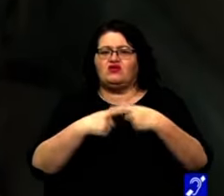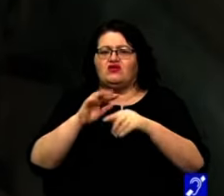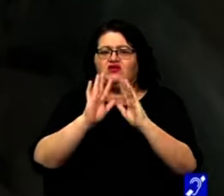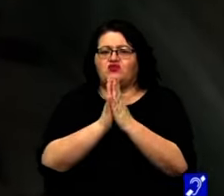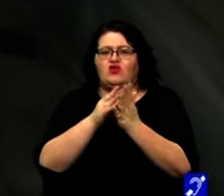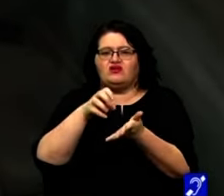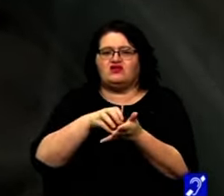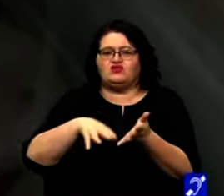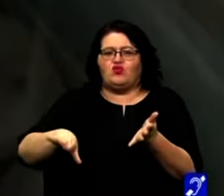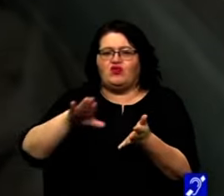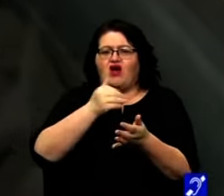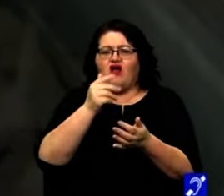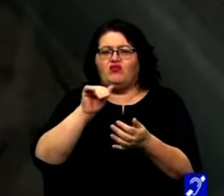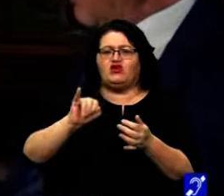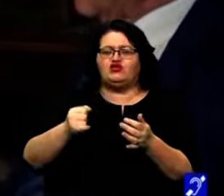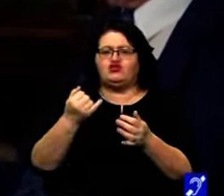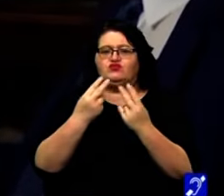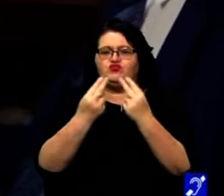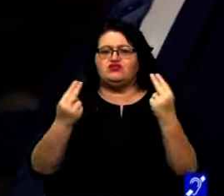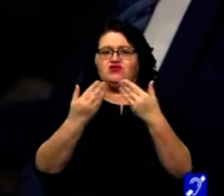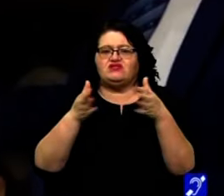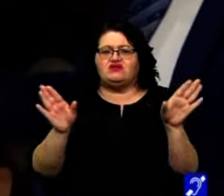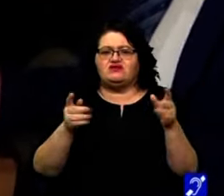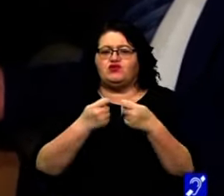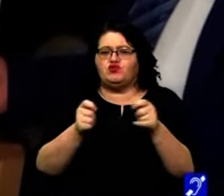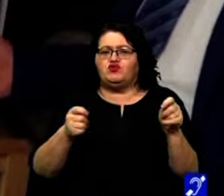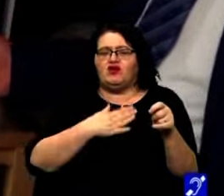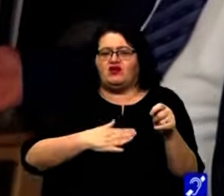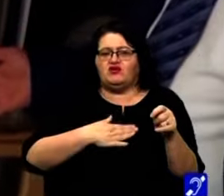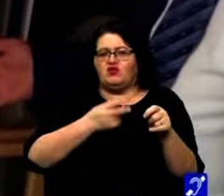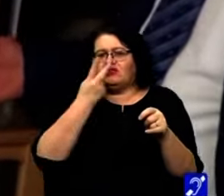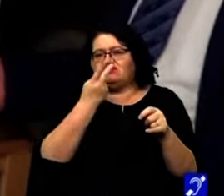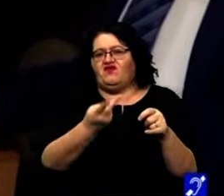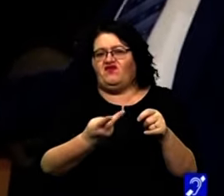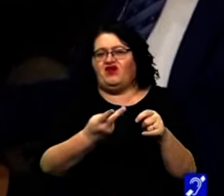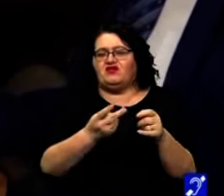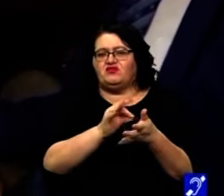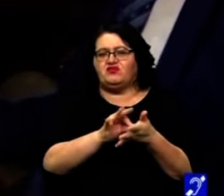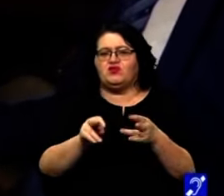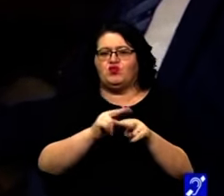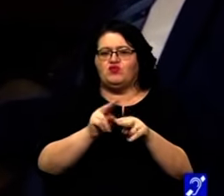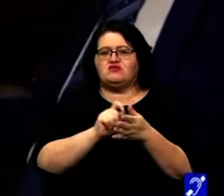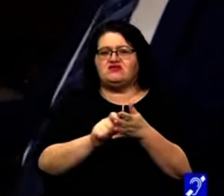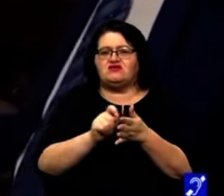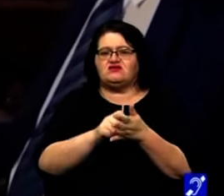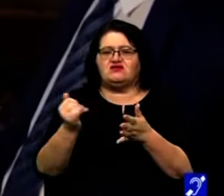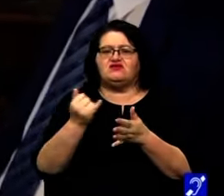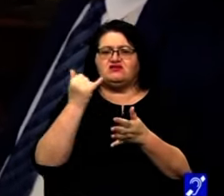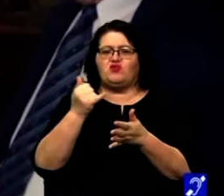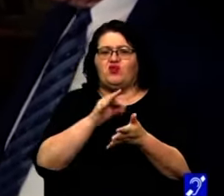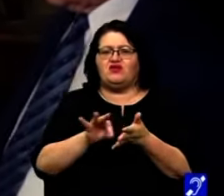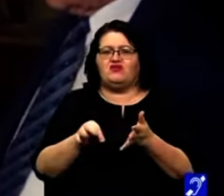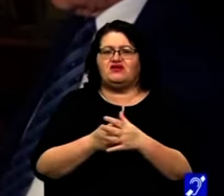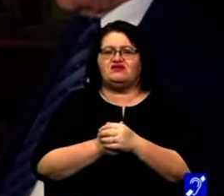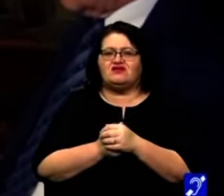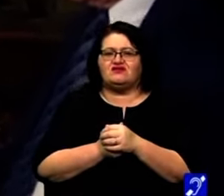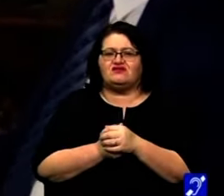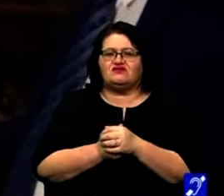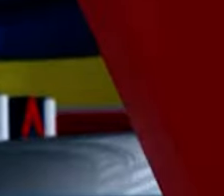zona Almăjului. Muzeul este deschis tuturor celor care vor să vadă pe viu cum s-a scris istoria Văii Almăjului.